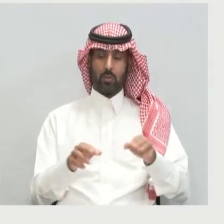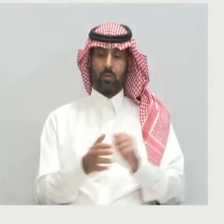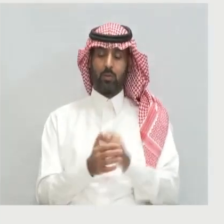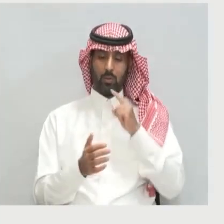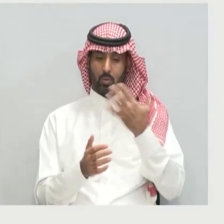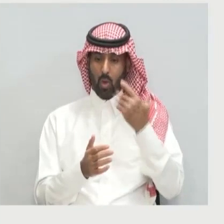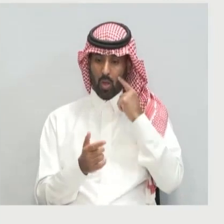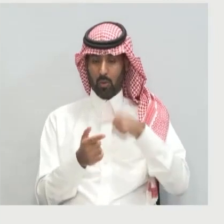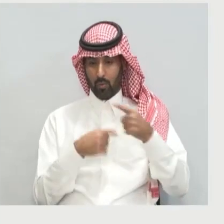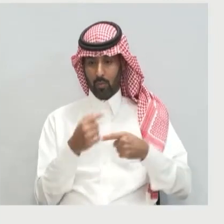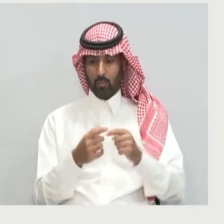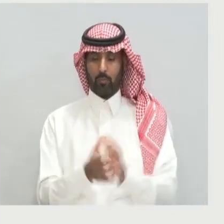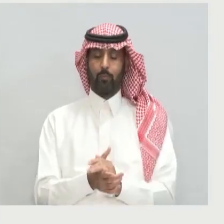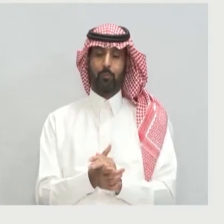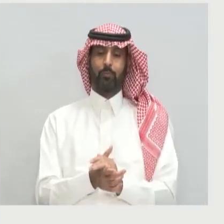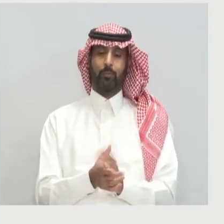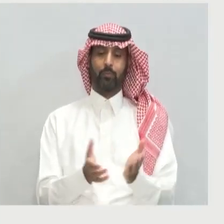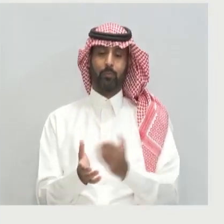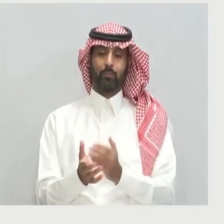الموقع بشكل دوري